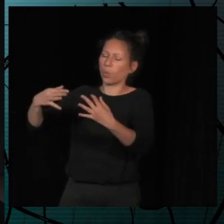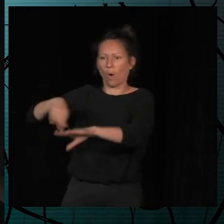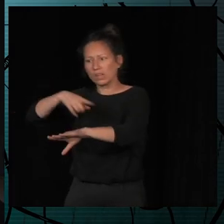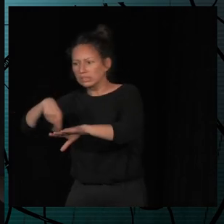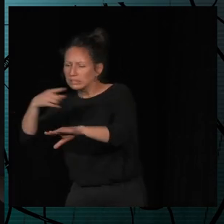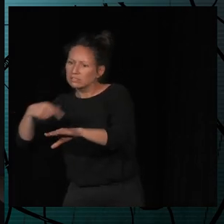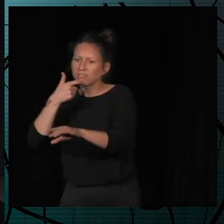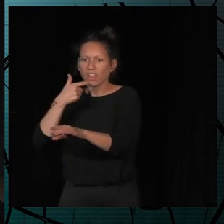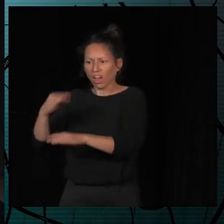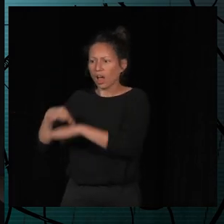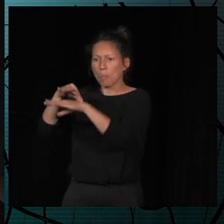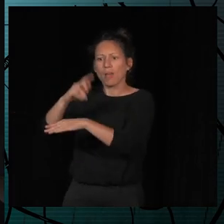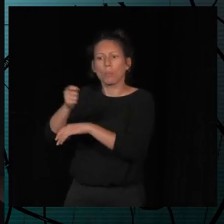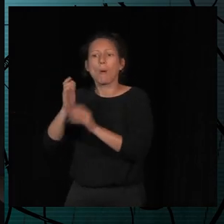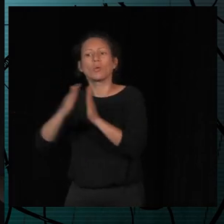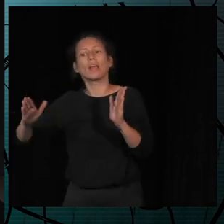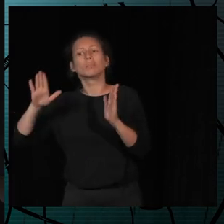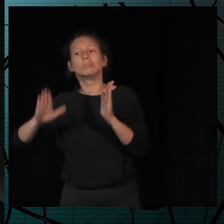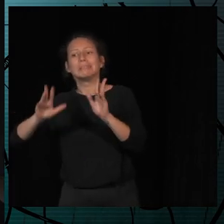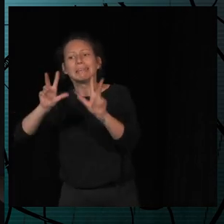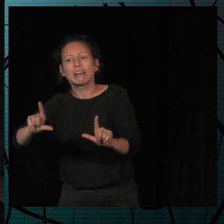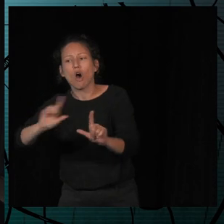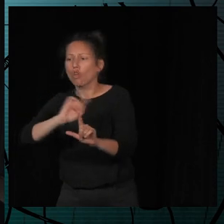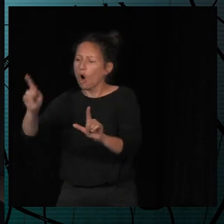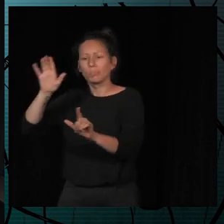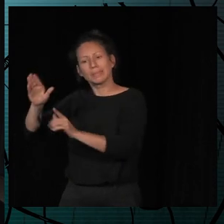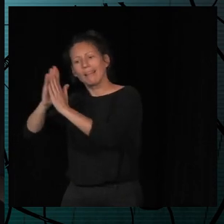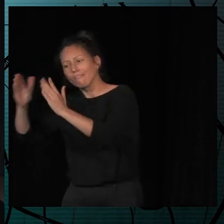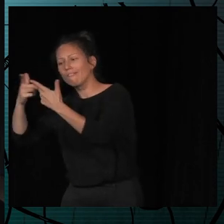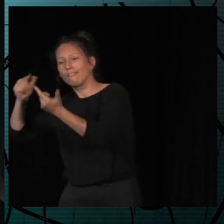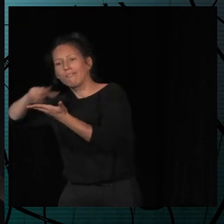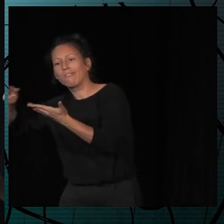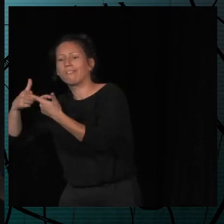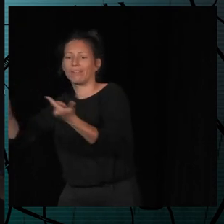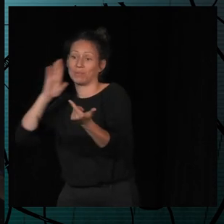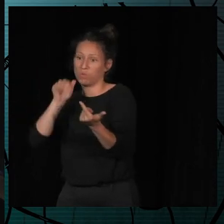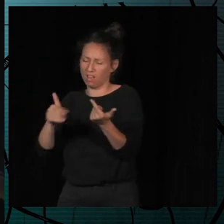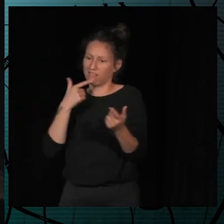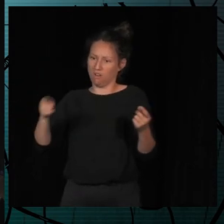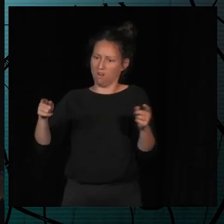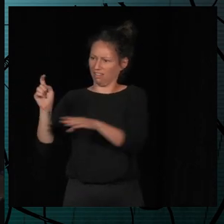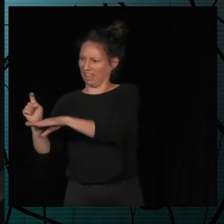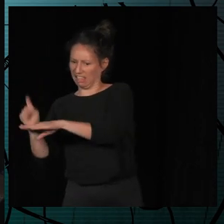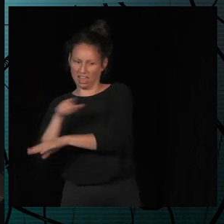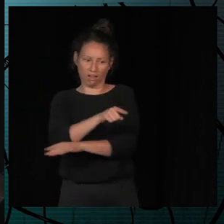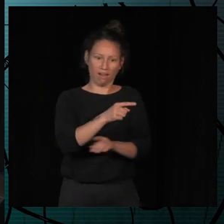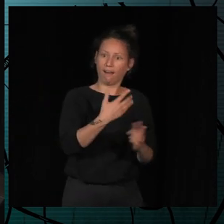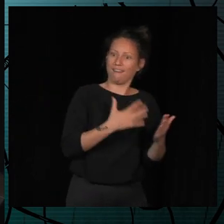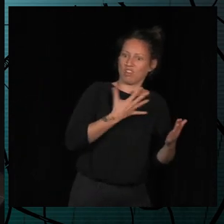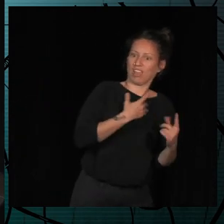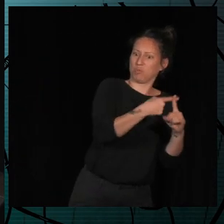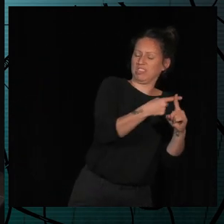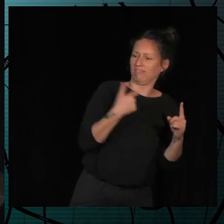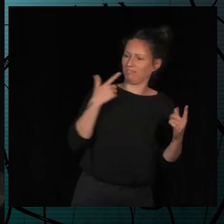on les emène à la bibliothèque peut faire autre chose que les écrans donc dans des réseau de bibliothèque où on pourrait offrir un même